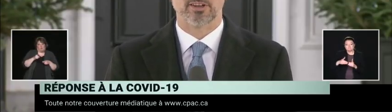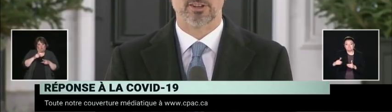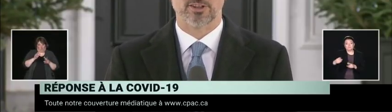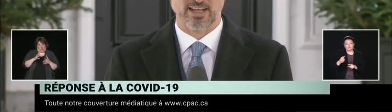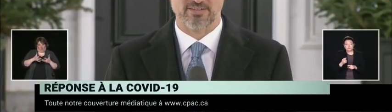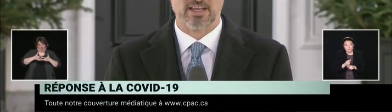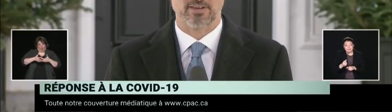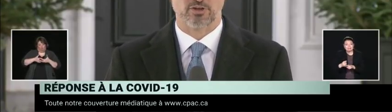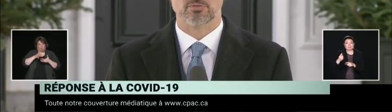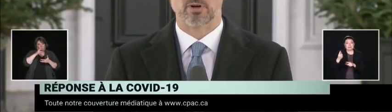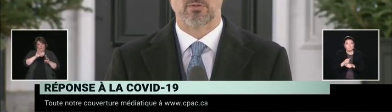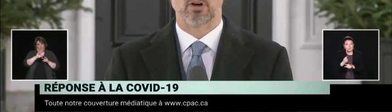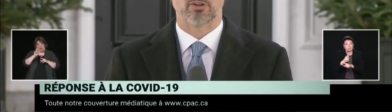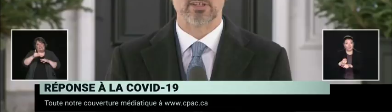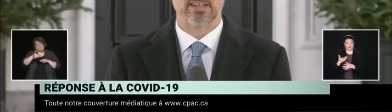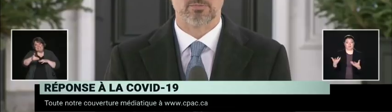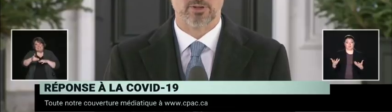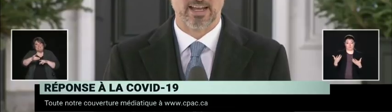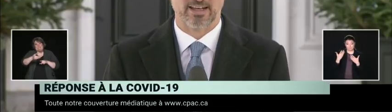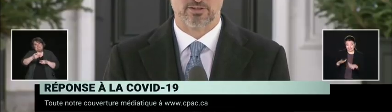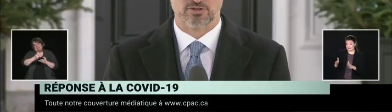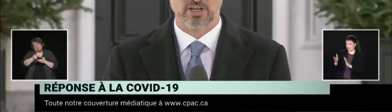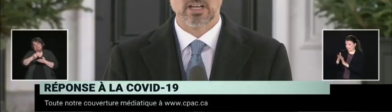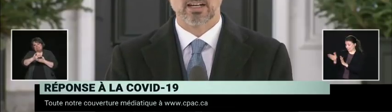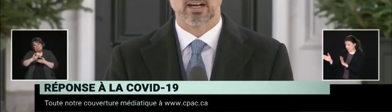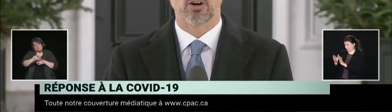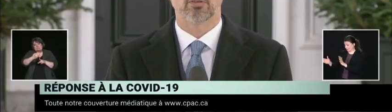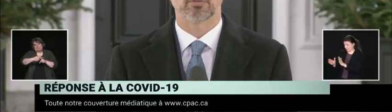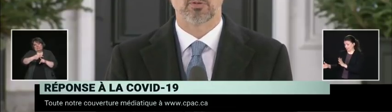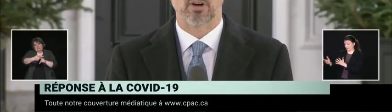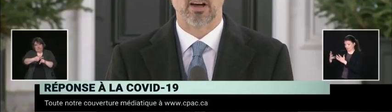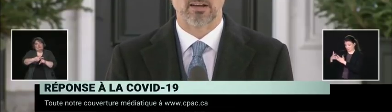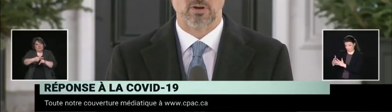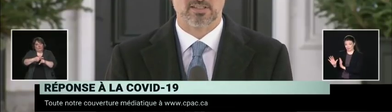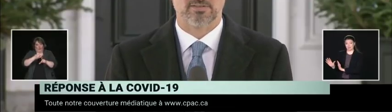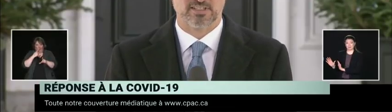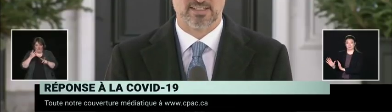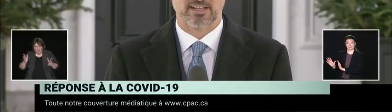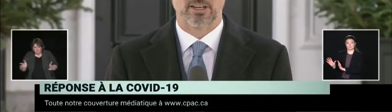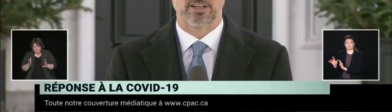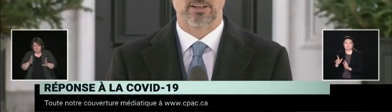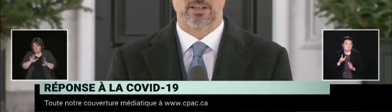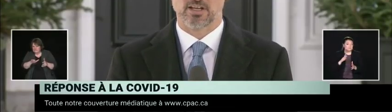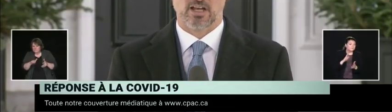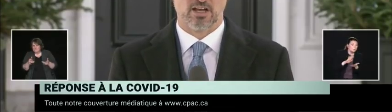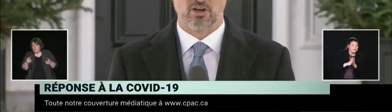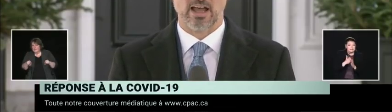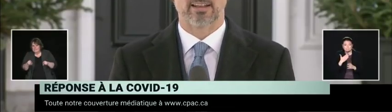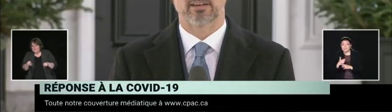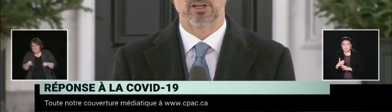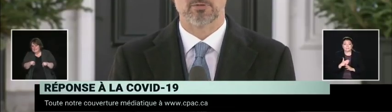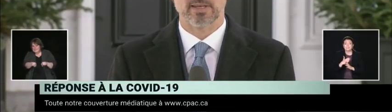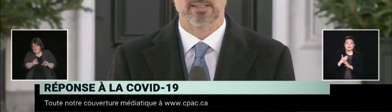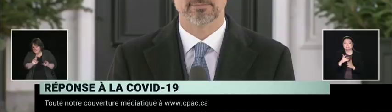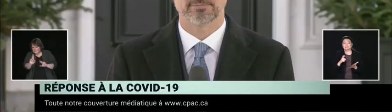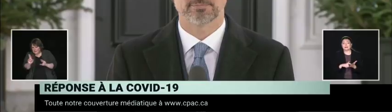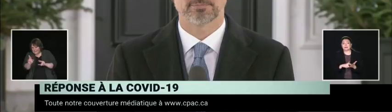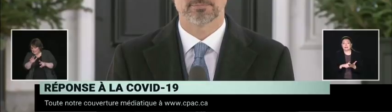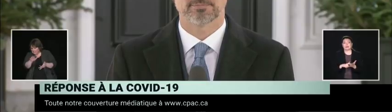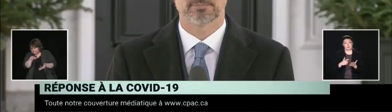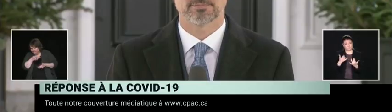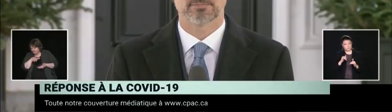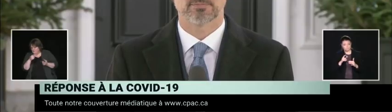continuer de travailler avec eux pour avoir une idée plus claire sur quand on va pouvoir avoir ces ventilateurs à travers le pays.